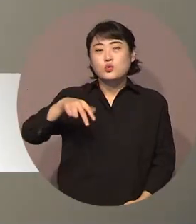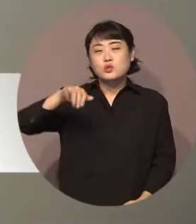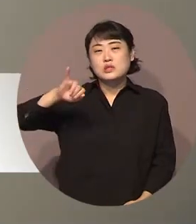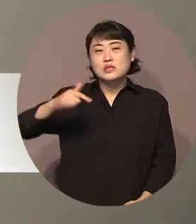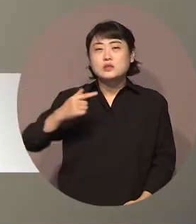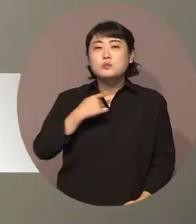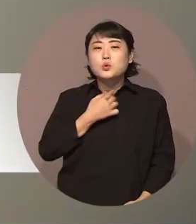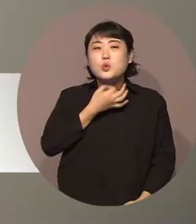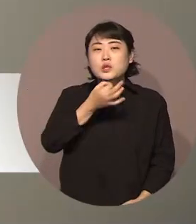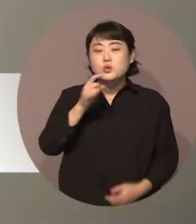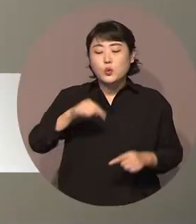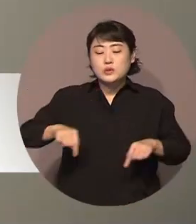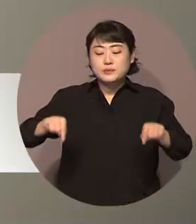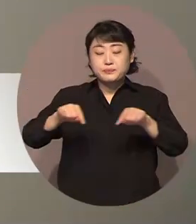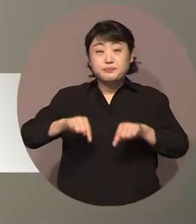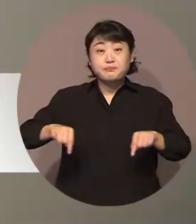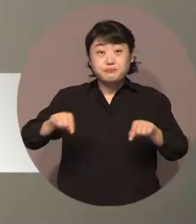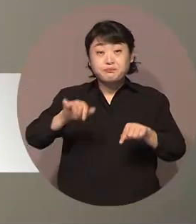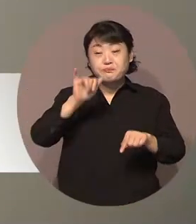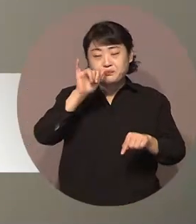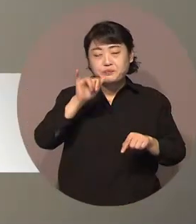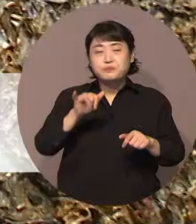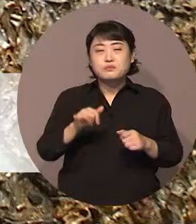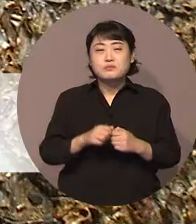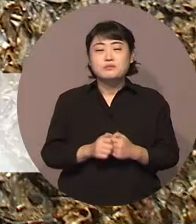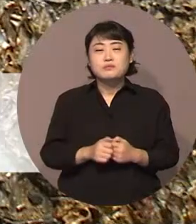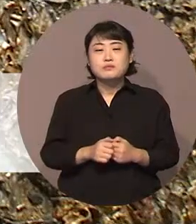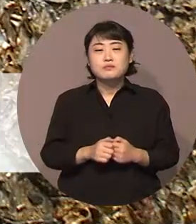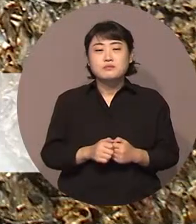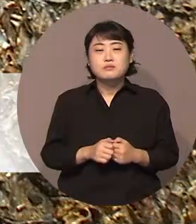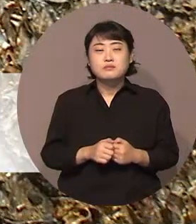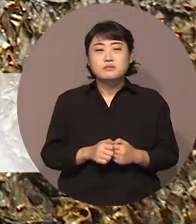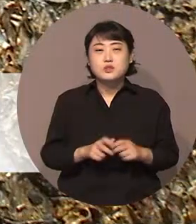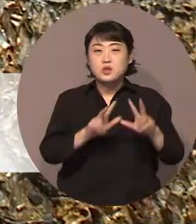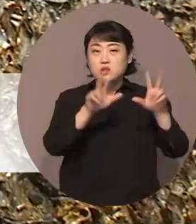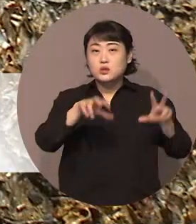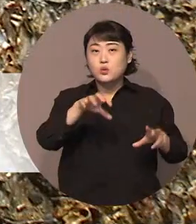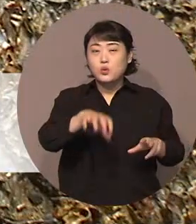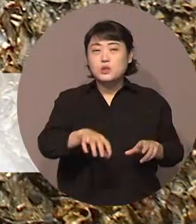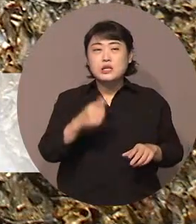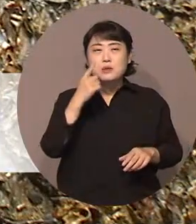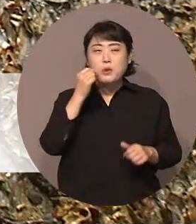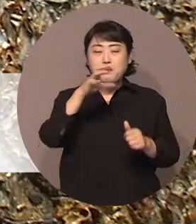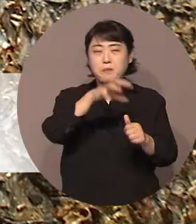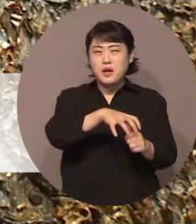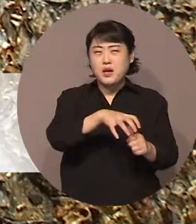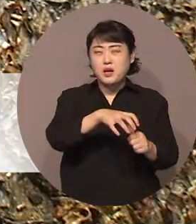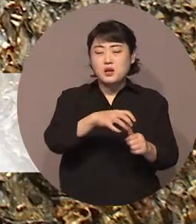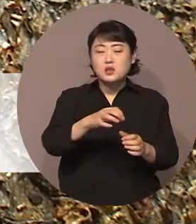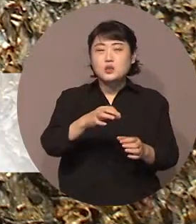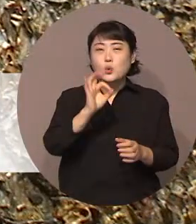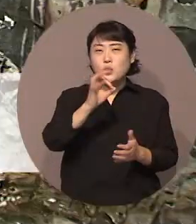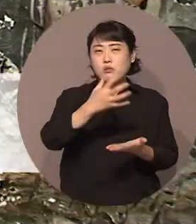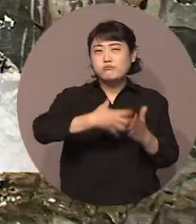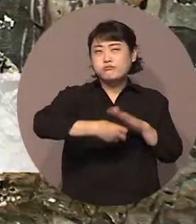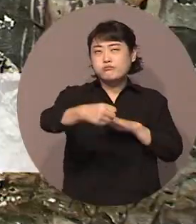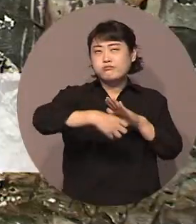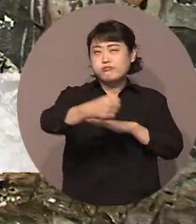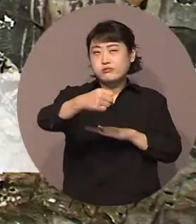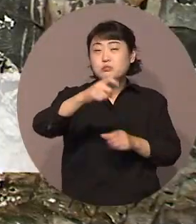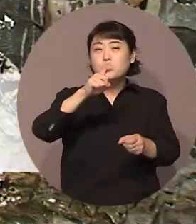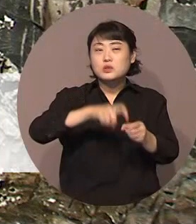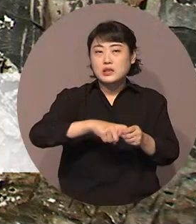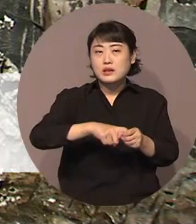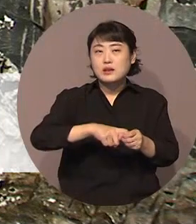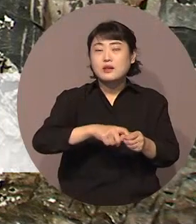가이드 프로그램도 마련됐습니다 전시회가 열리는 헤레디움은 일제강점기의 경제 수탈을 위해 세워진 동양